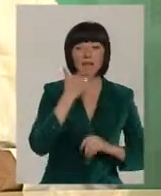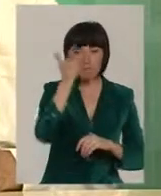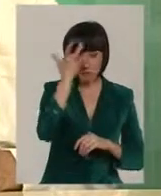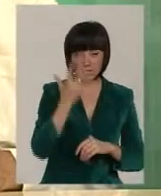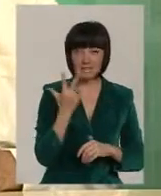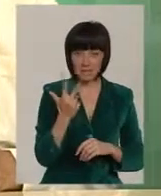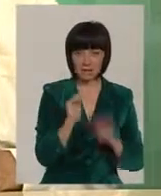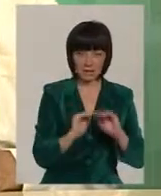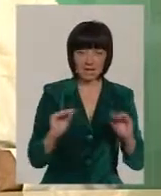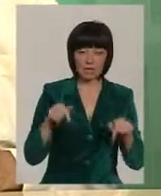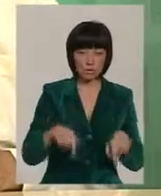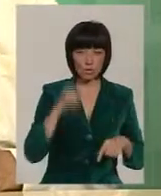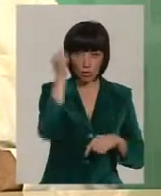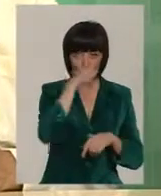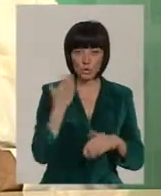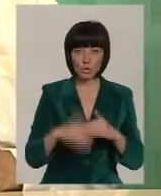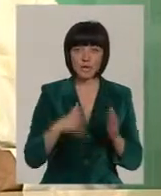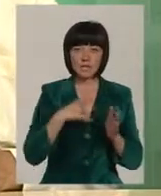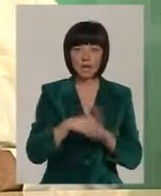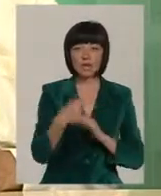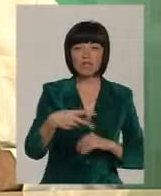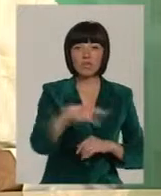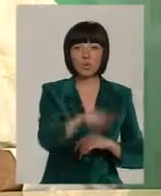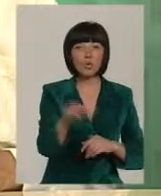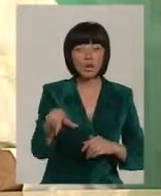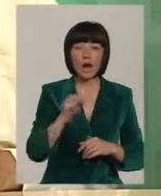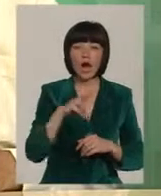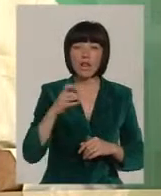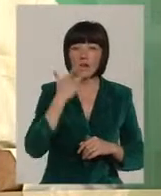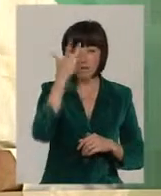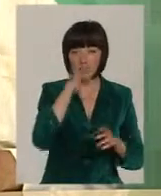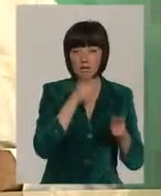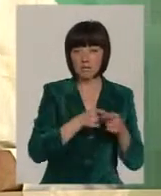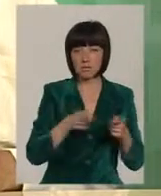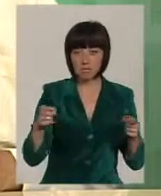дитини. У цьому році вже загинуло 20 людей, але в літні місяці